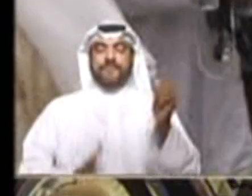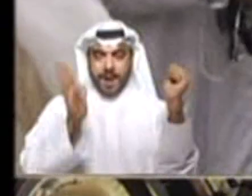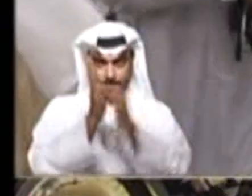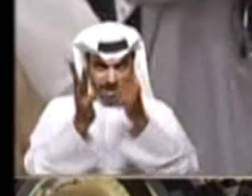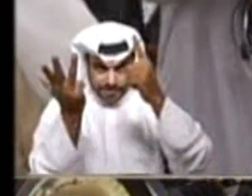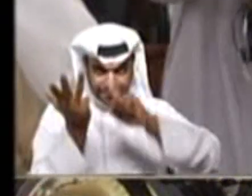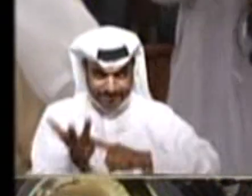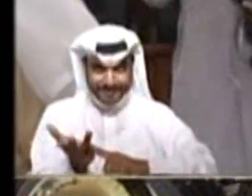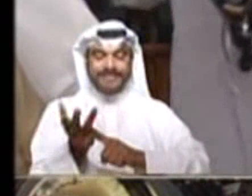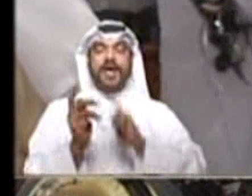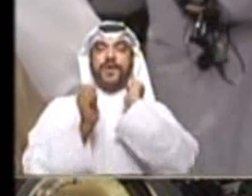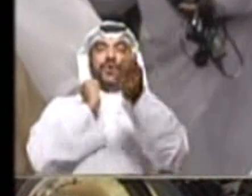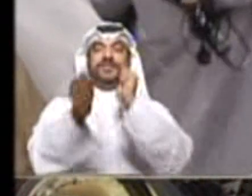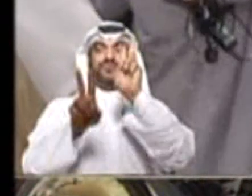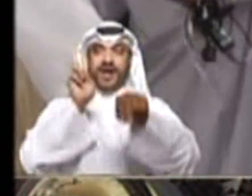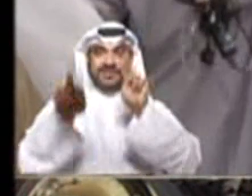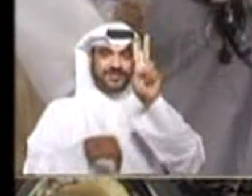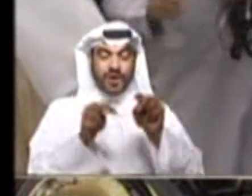بالسكن، تتعلق بالأسواق،